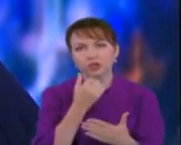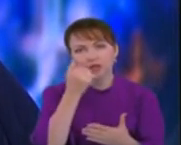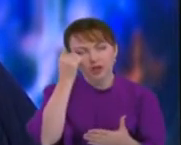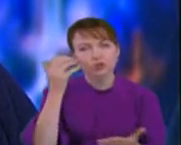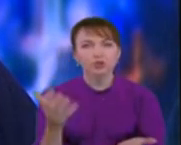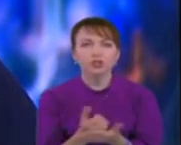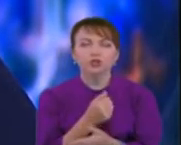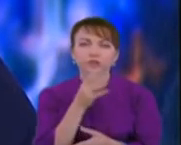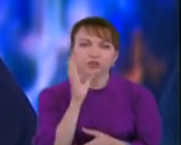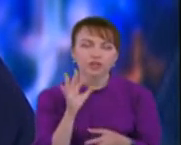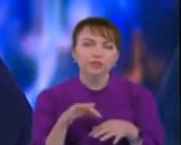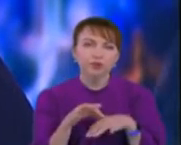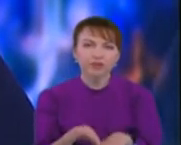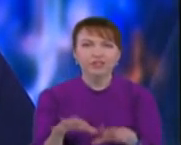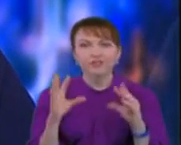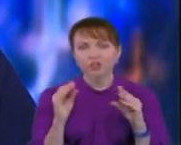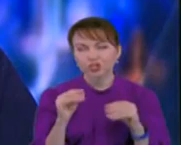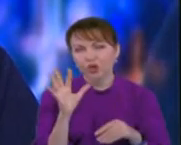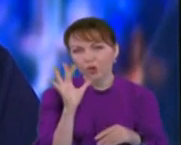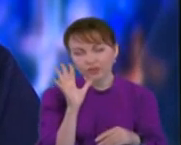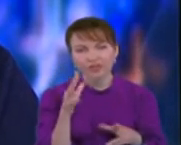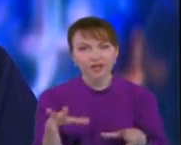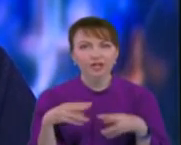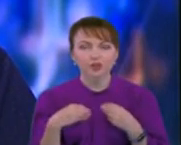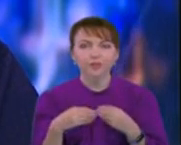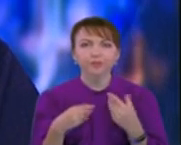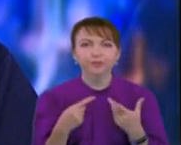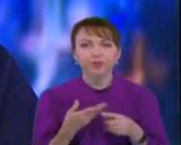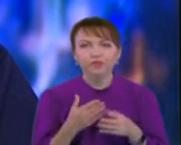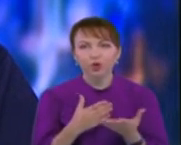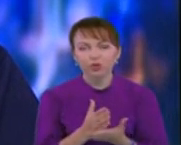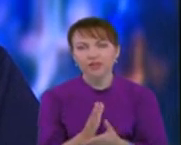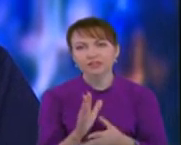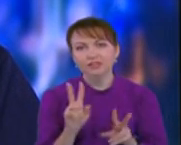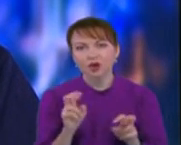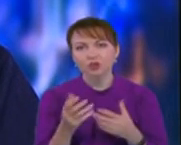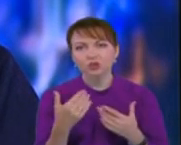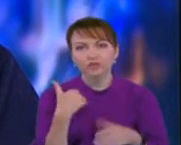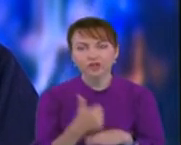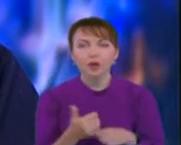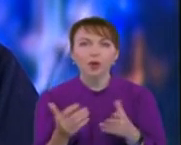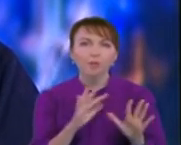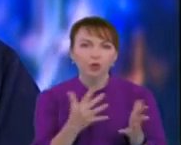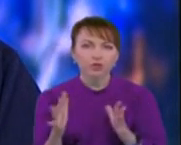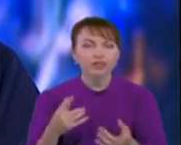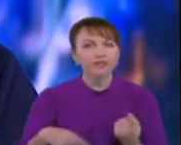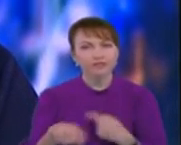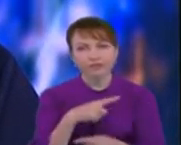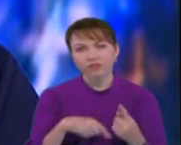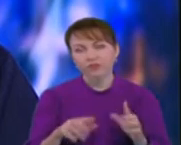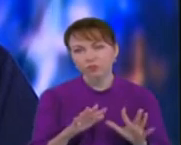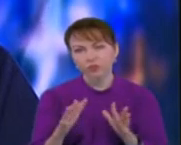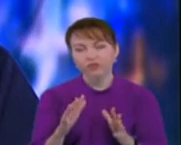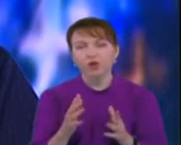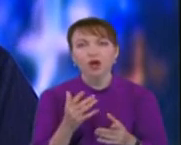настрій і натхнення провести вечірні години разом в контексті основних подій, що відбуваються в Україні і навколо. Справді, у нас є